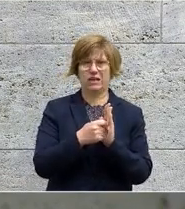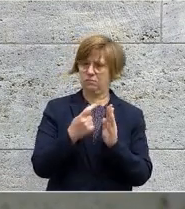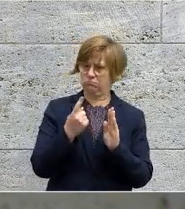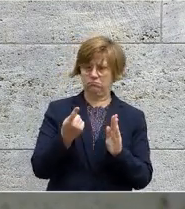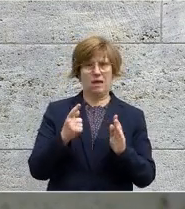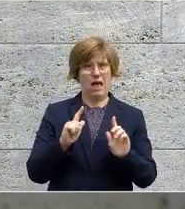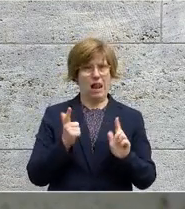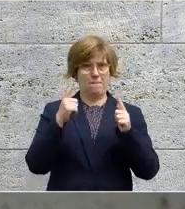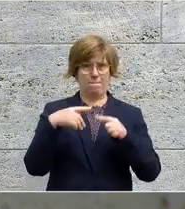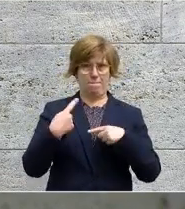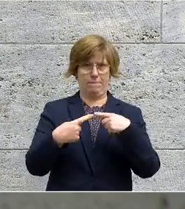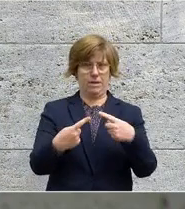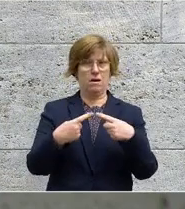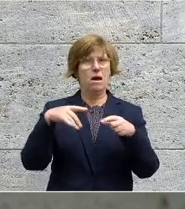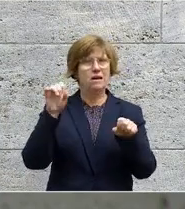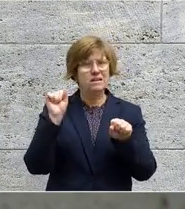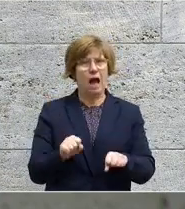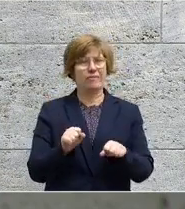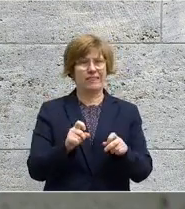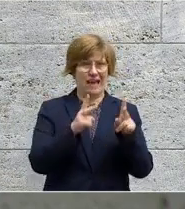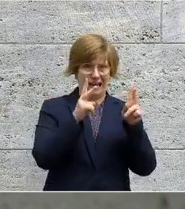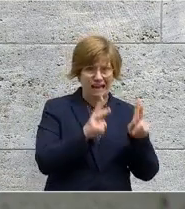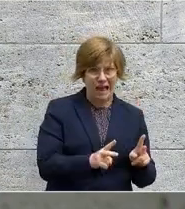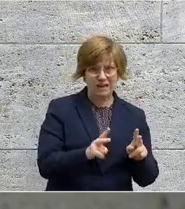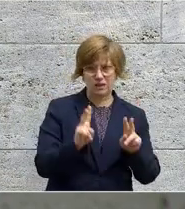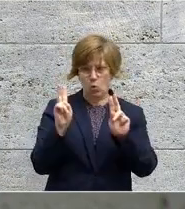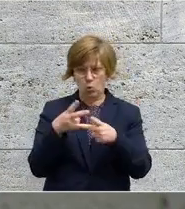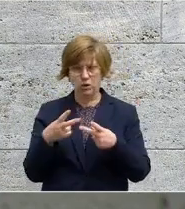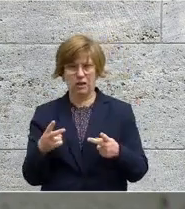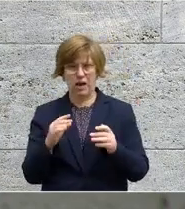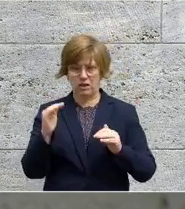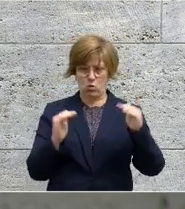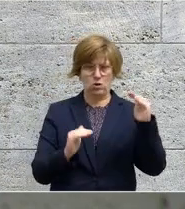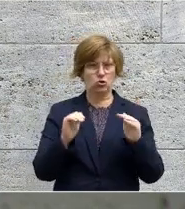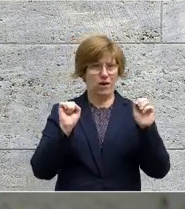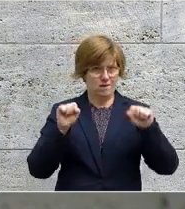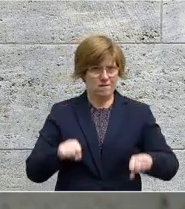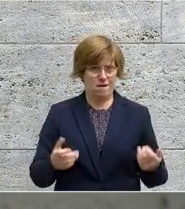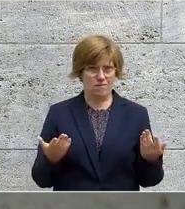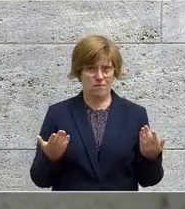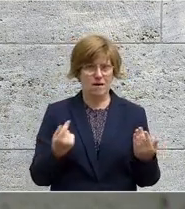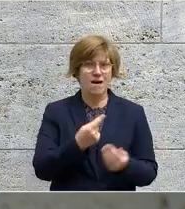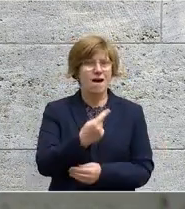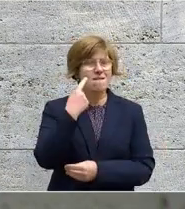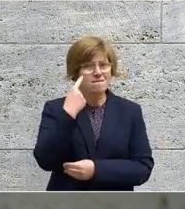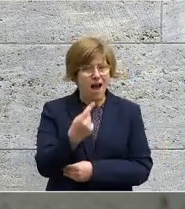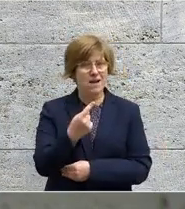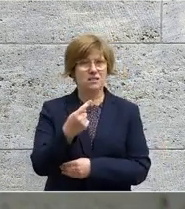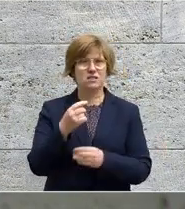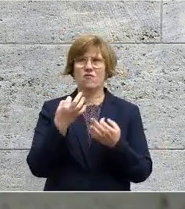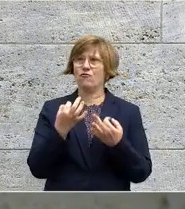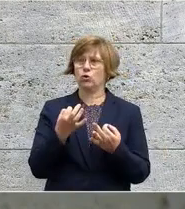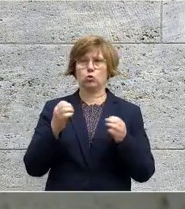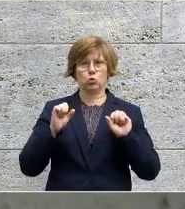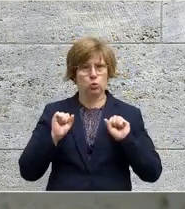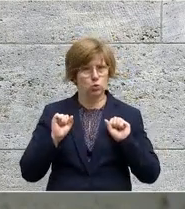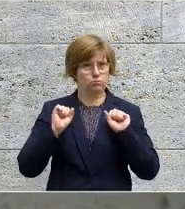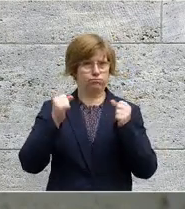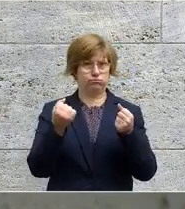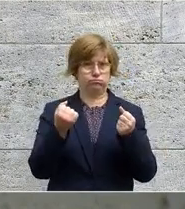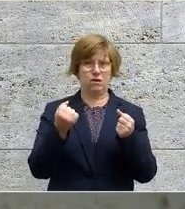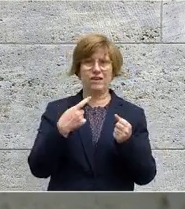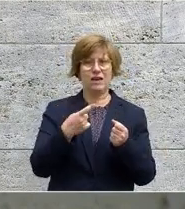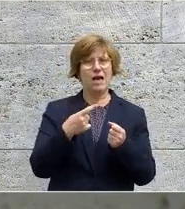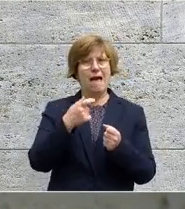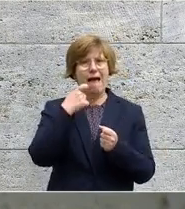leben, die in der Lage sind, Recht von Unrecht zu unterscheiden und die wissen, wofür sie einstehen und